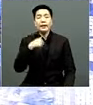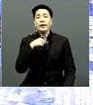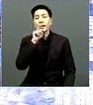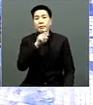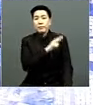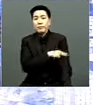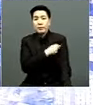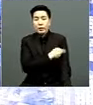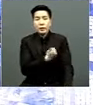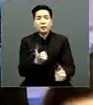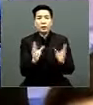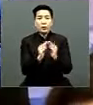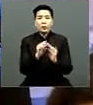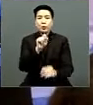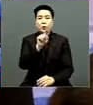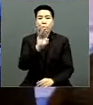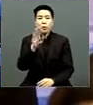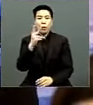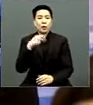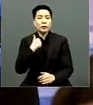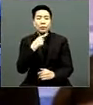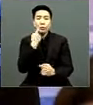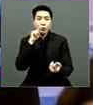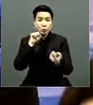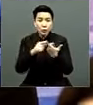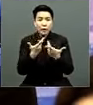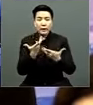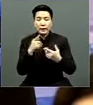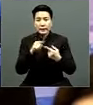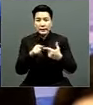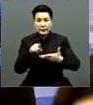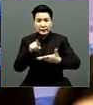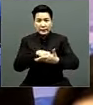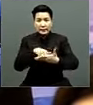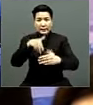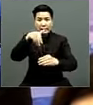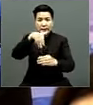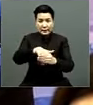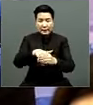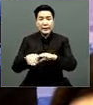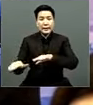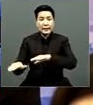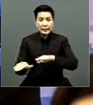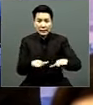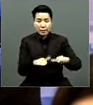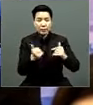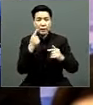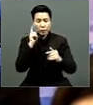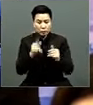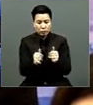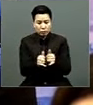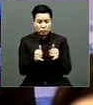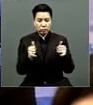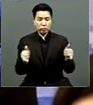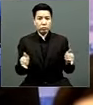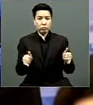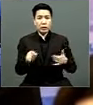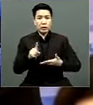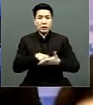าเห็นว่าในที่ประชุมสบคนั้นมีการพูดถึงการเลือกตั้งที่จะเกิดขึ้นที่จะต้องมีการเตรียมการโดยเฉพาะการเว้นระยะห่างและ